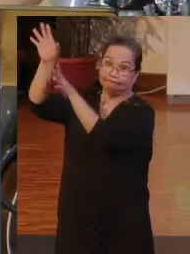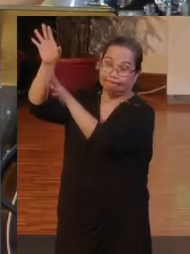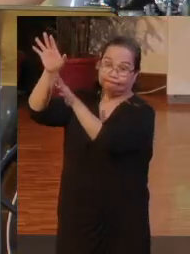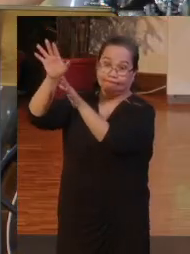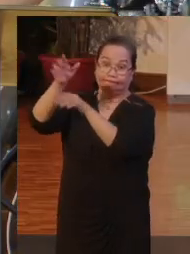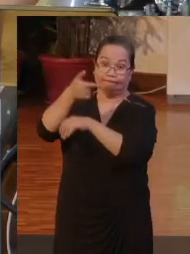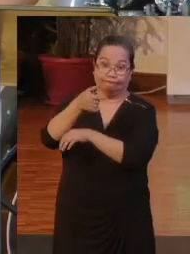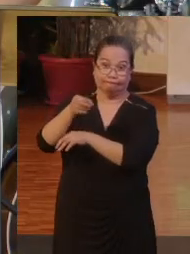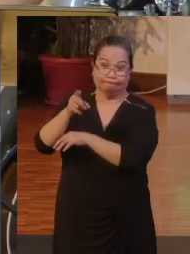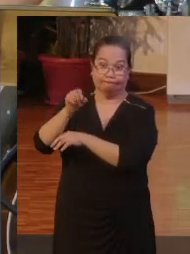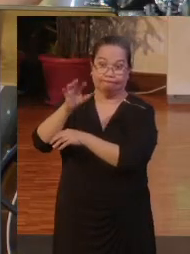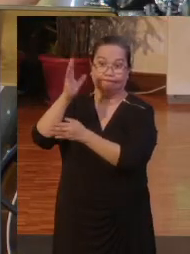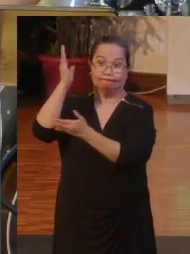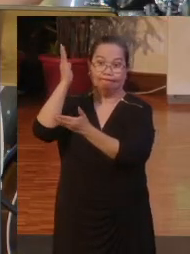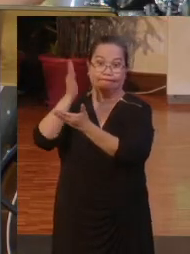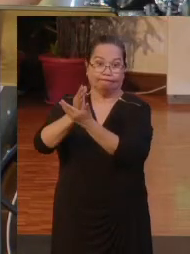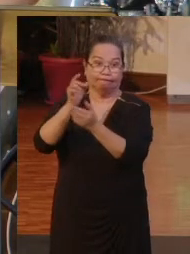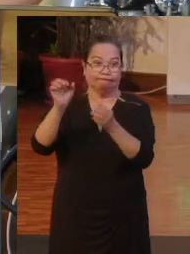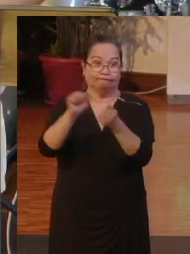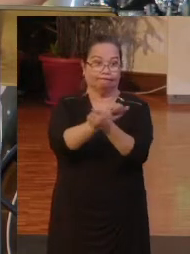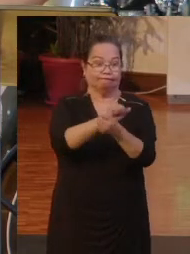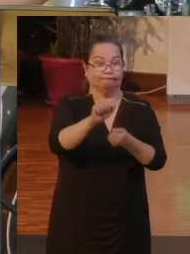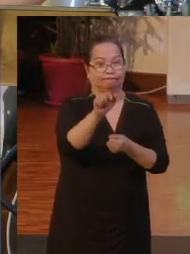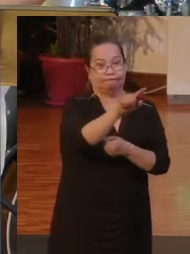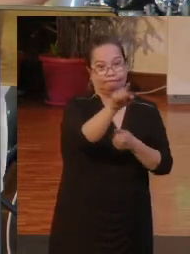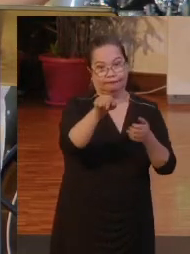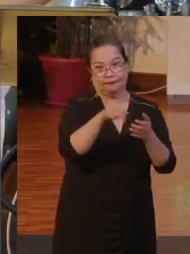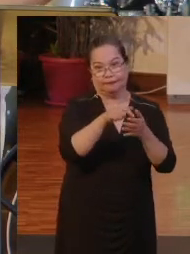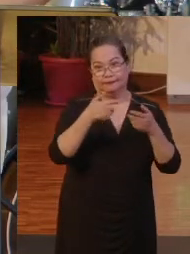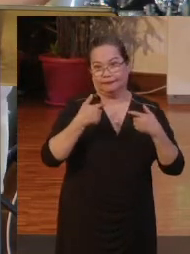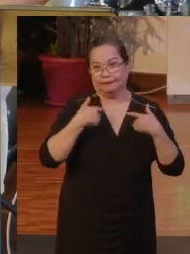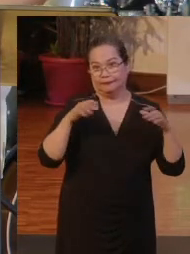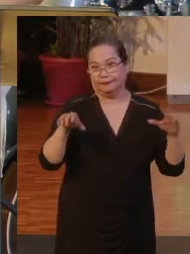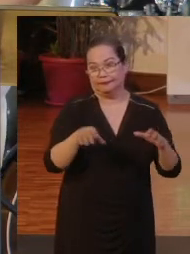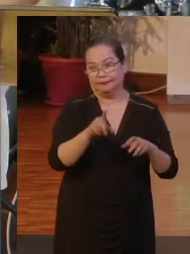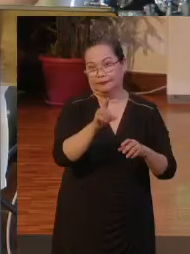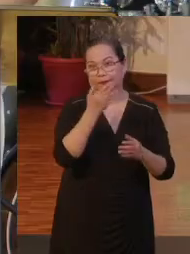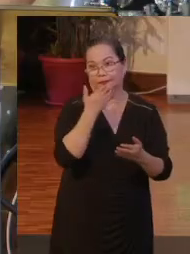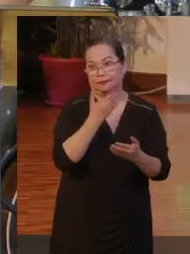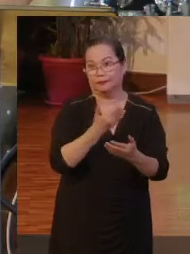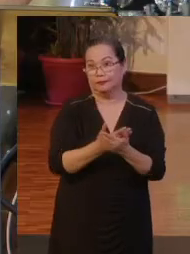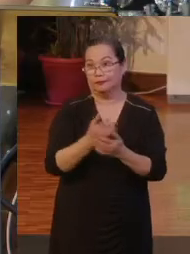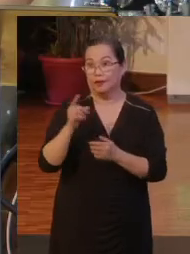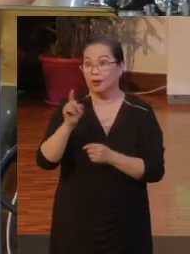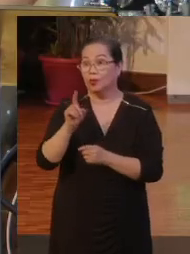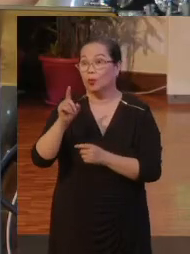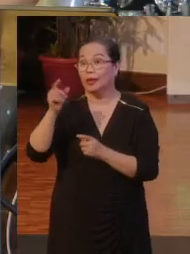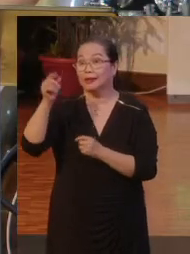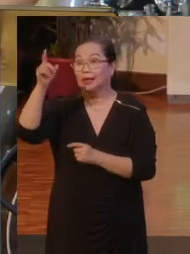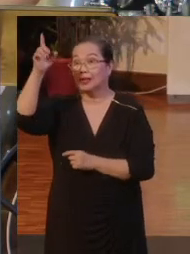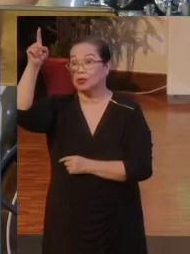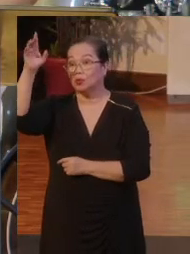gods, then He will turn and do harm and consume you after having done you good." Anong ginagawa niya?